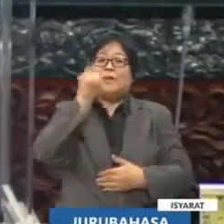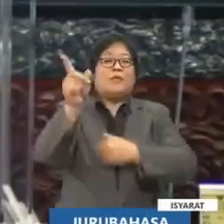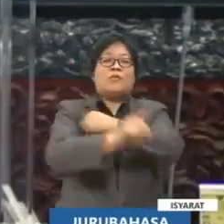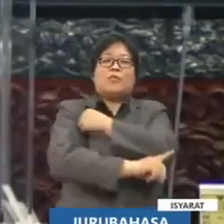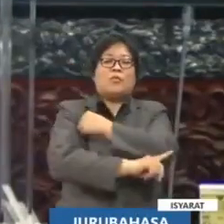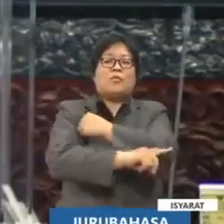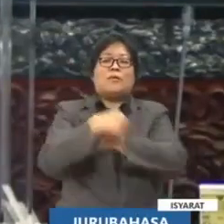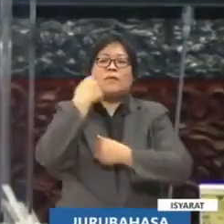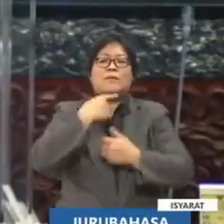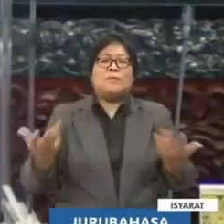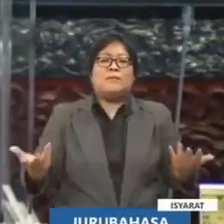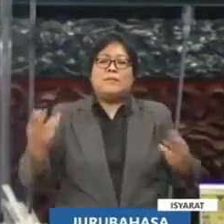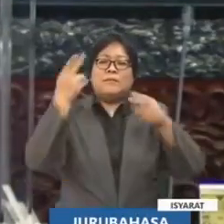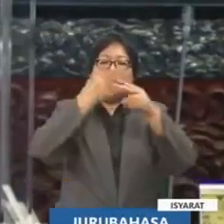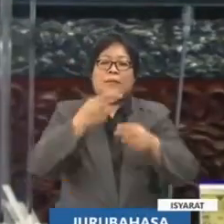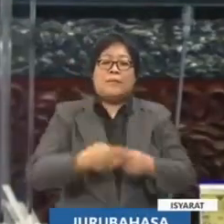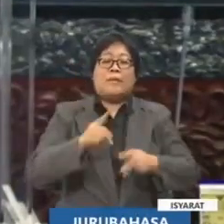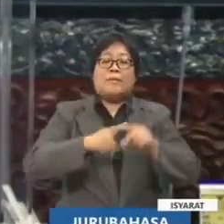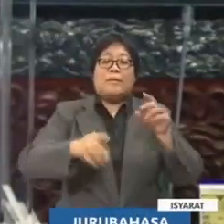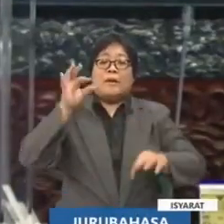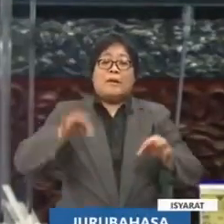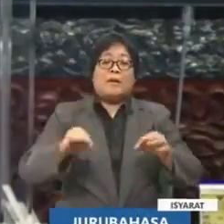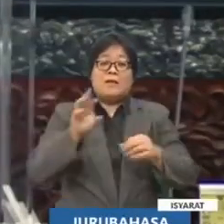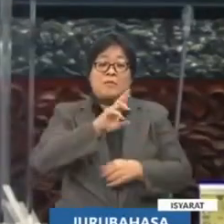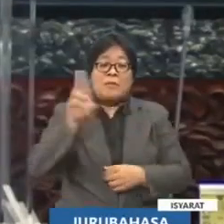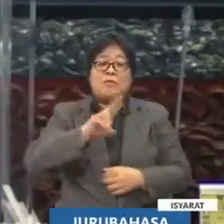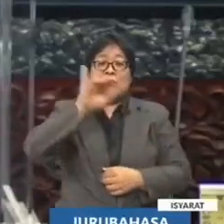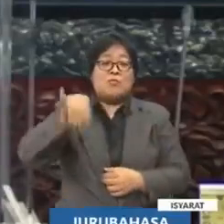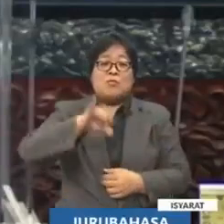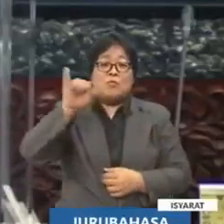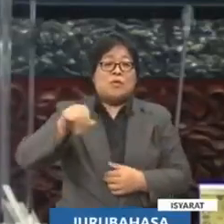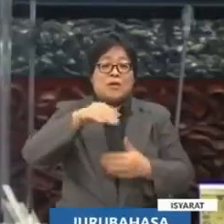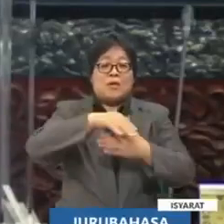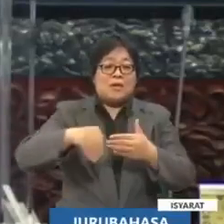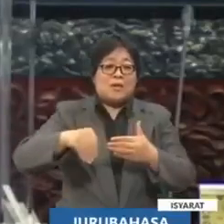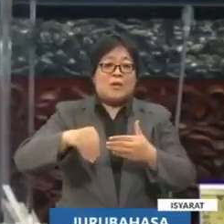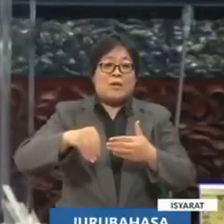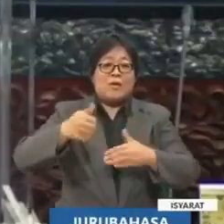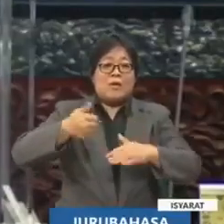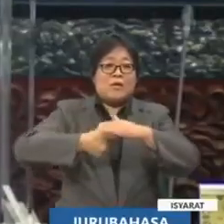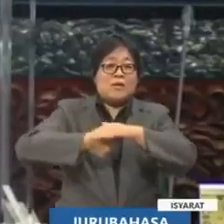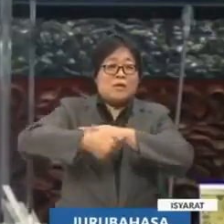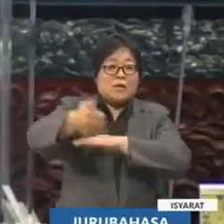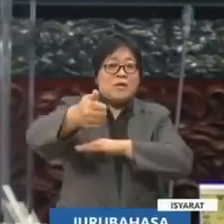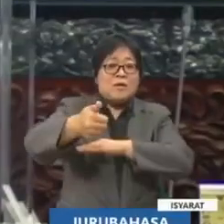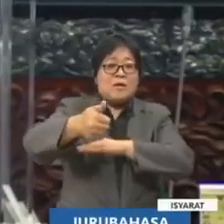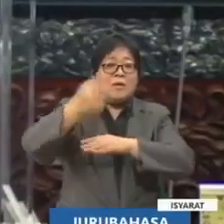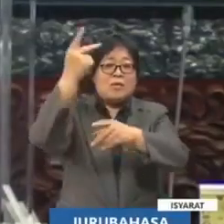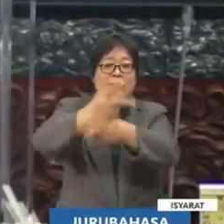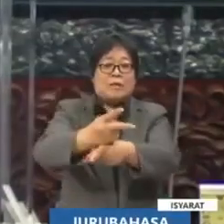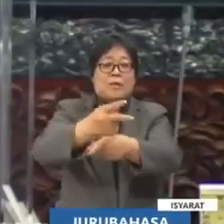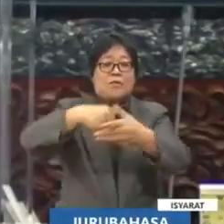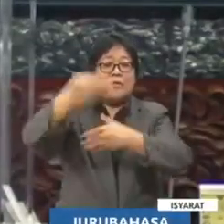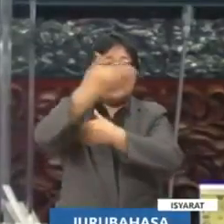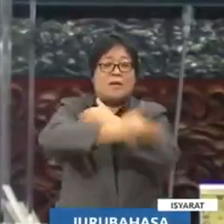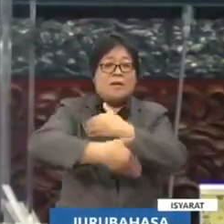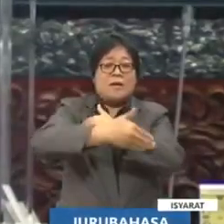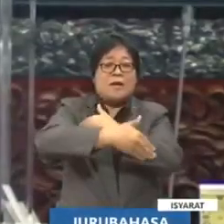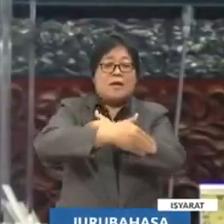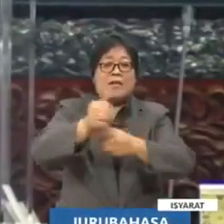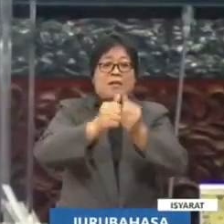menghukum siapa saja yang disebut. Tetapi kalau ratusan juta ringgit disorok di tax